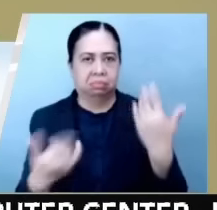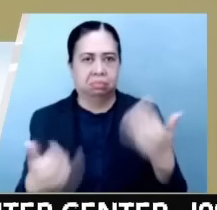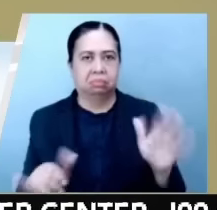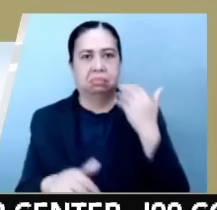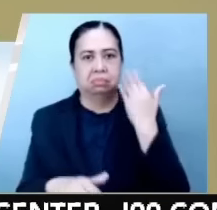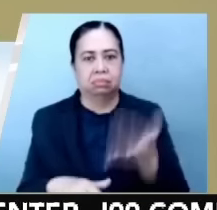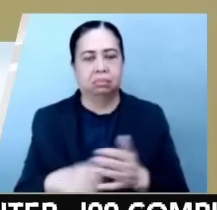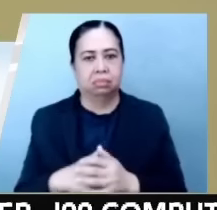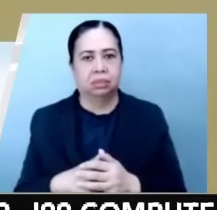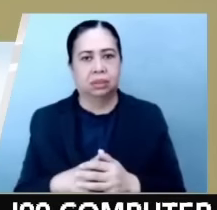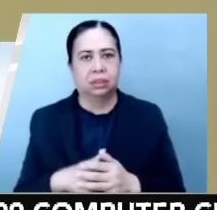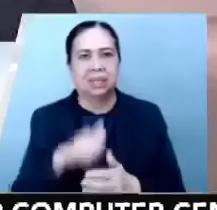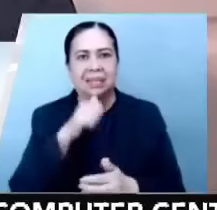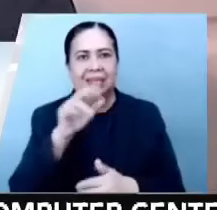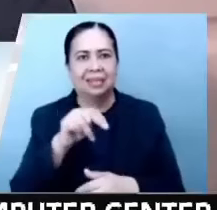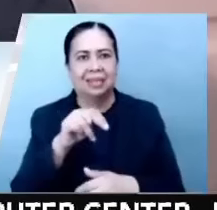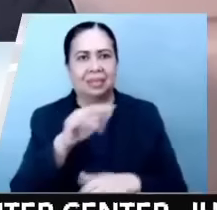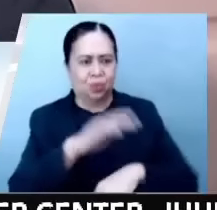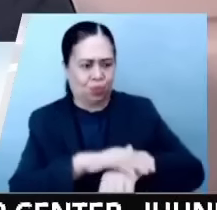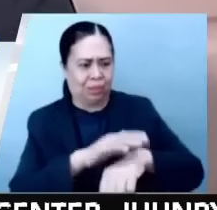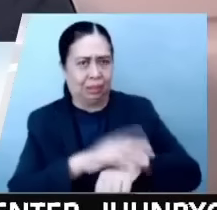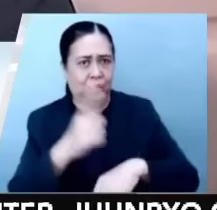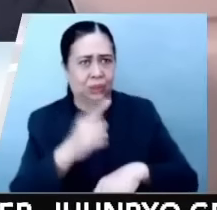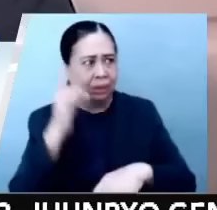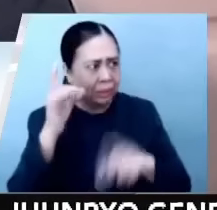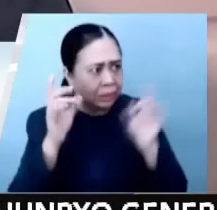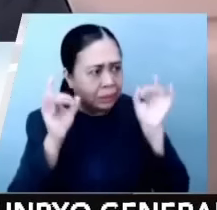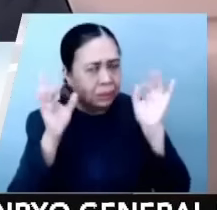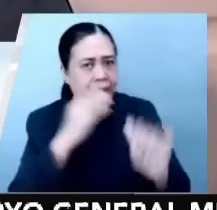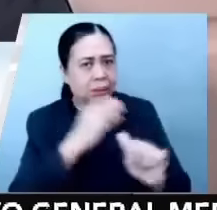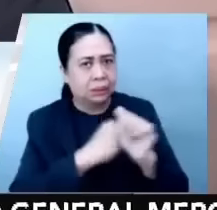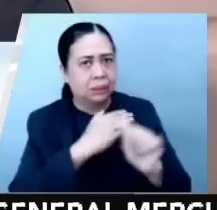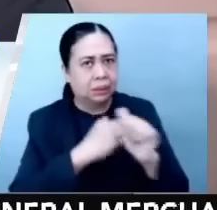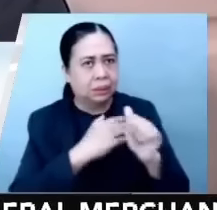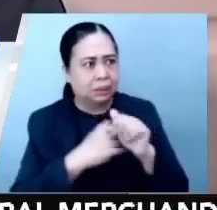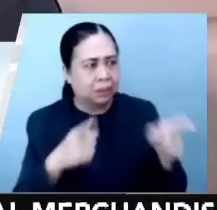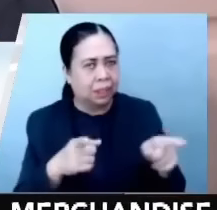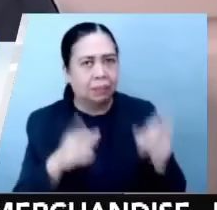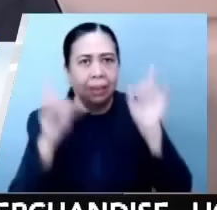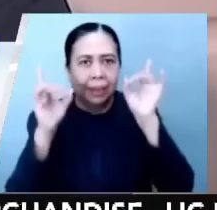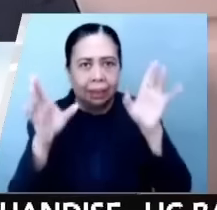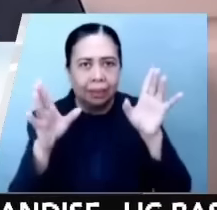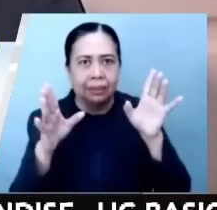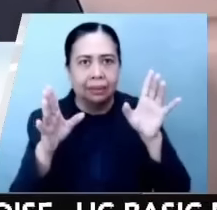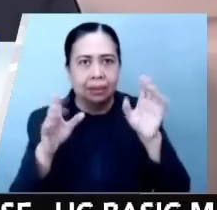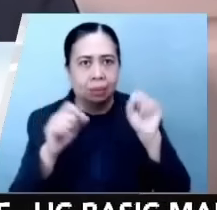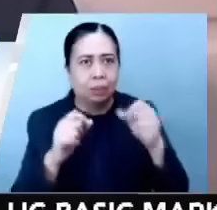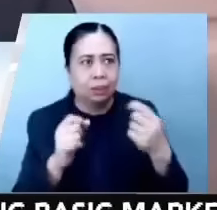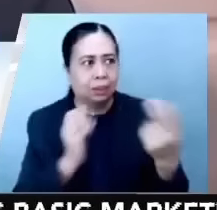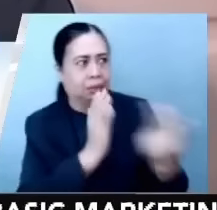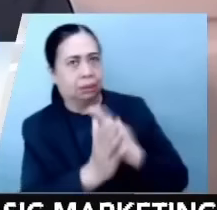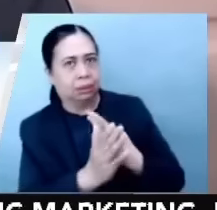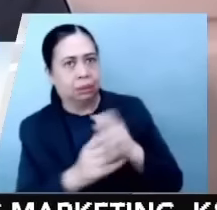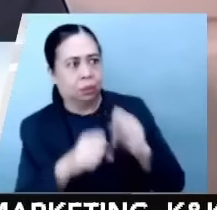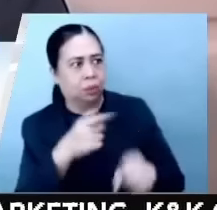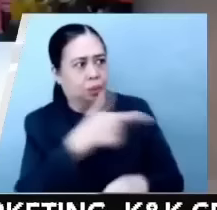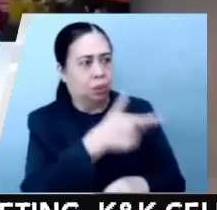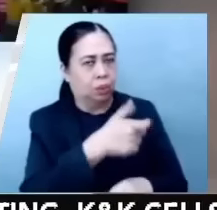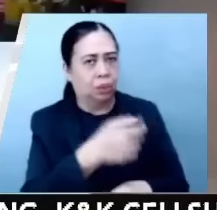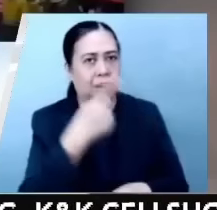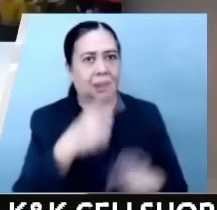mag-warning shot sa mga ganong pagkakataon kasi nakita naman natin na nandun na yung iminentya na maaari na siyang mamatay kasi yung tao ay may dalang